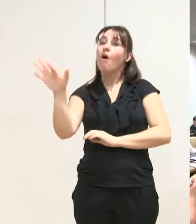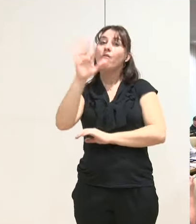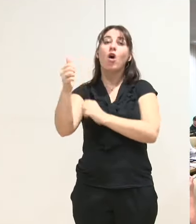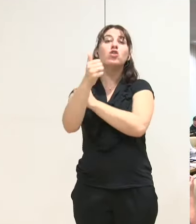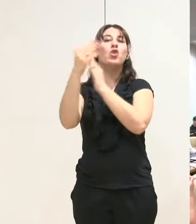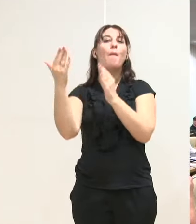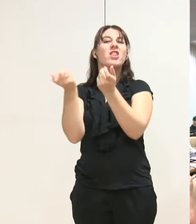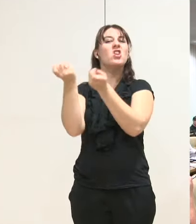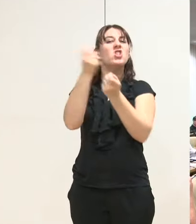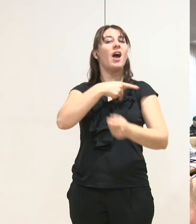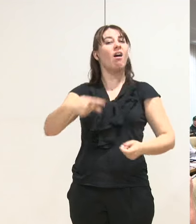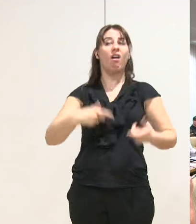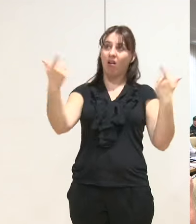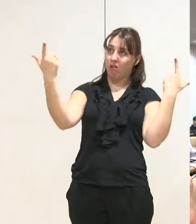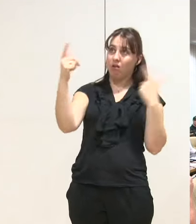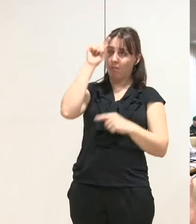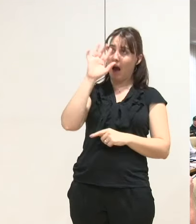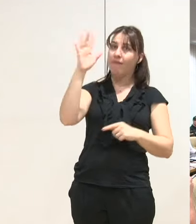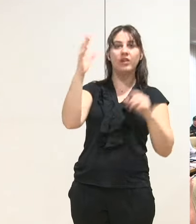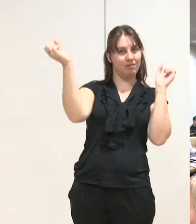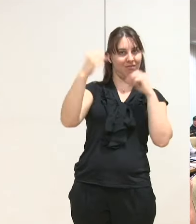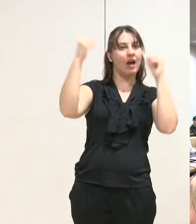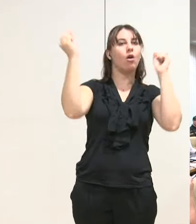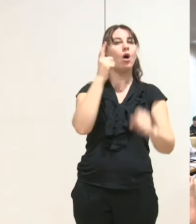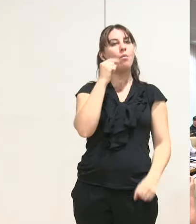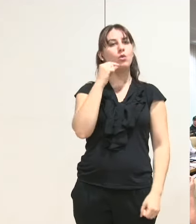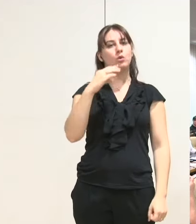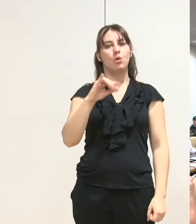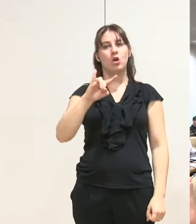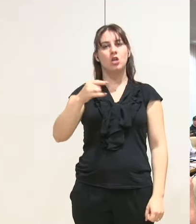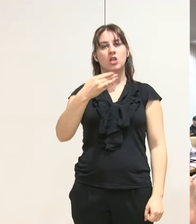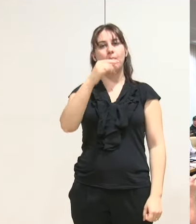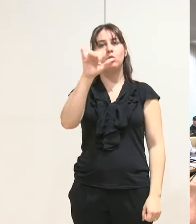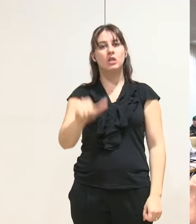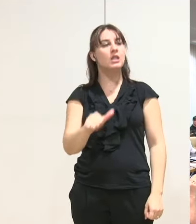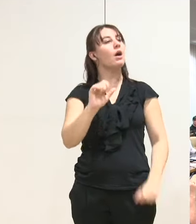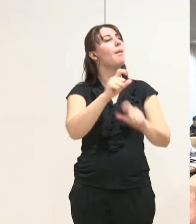Domaine très bien merci bien monsieur chamussi puis monsieur Bron